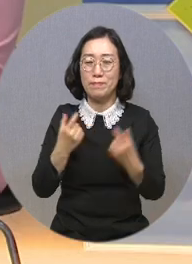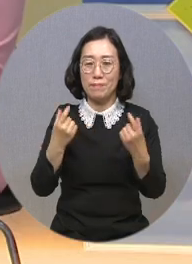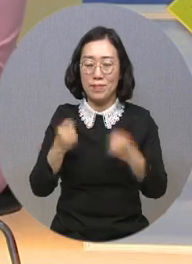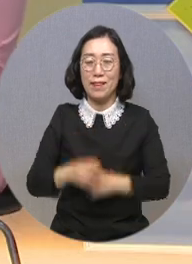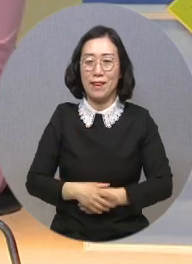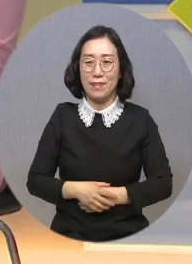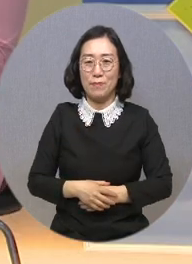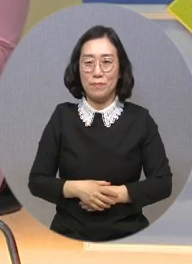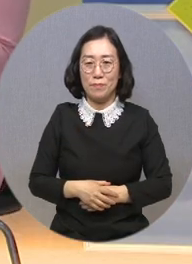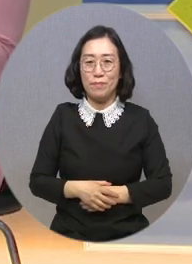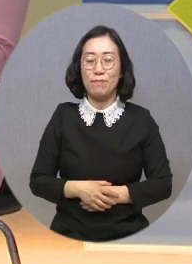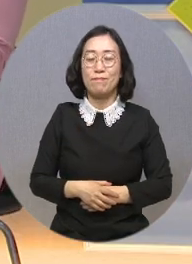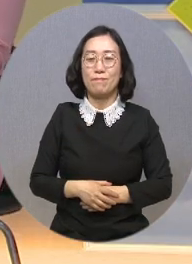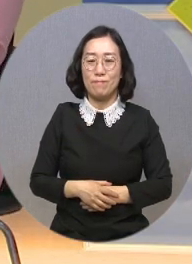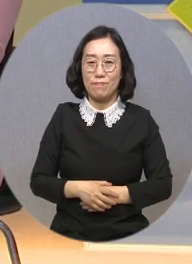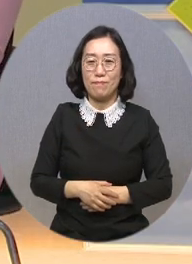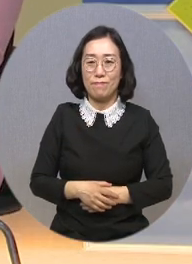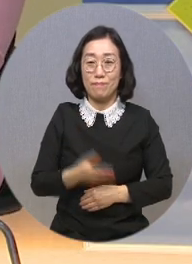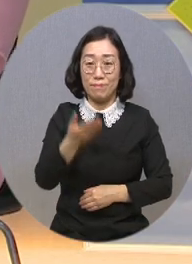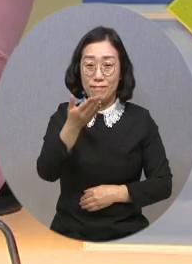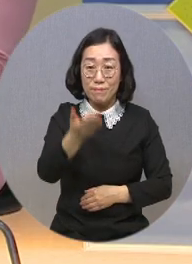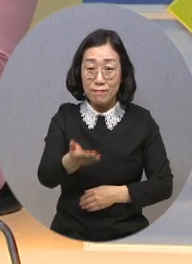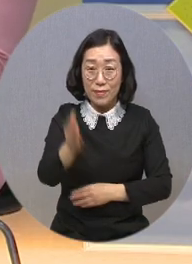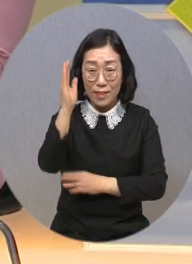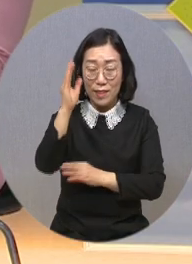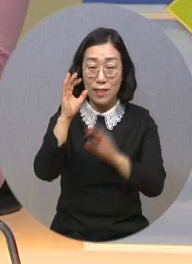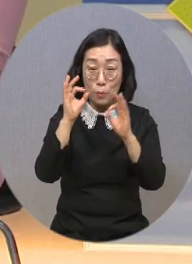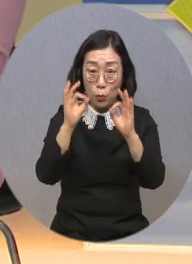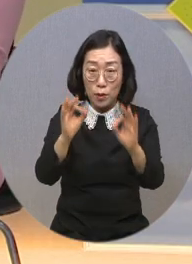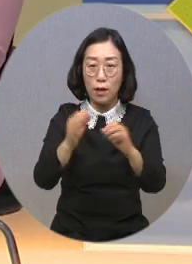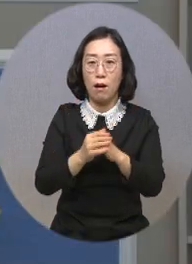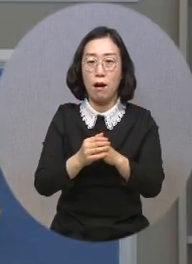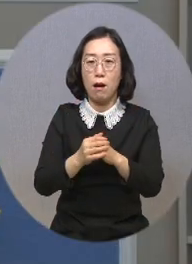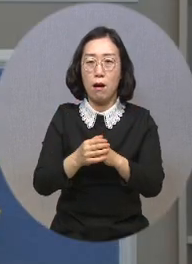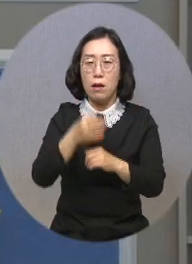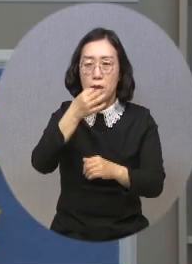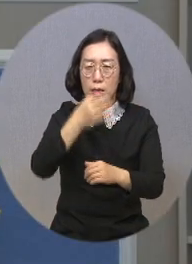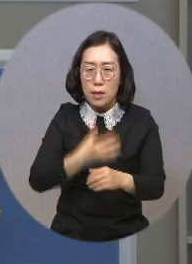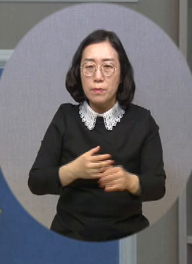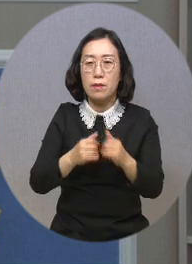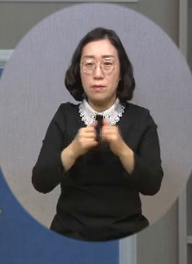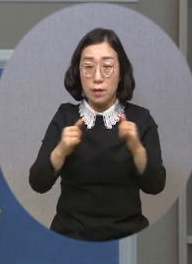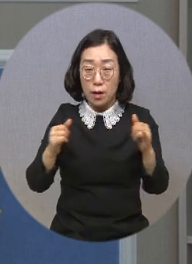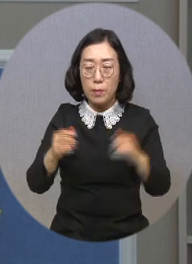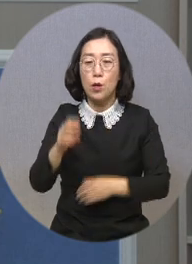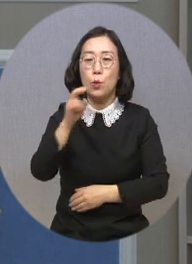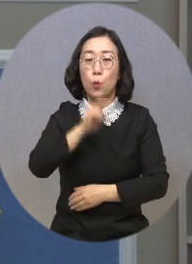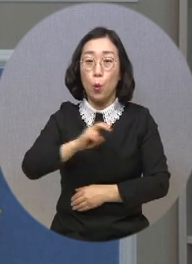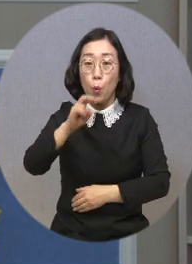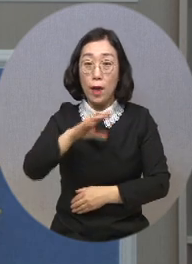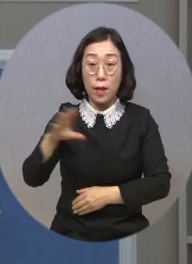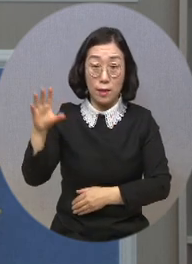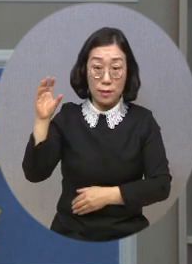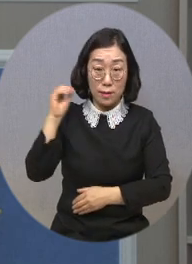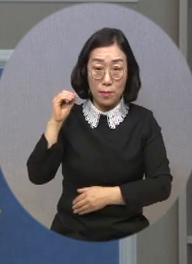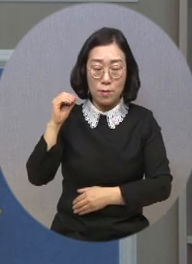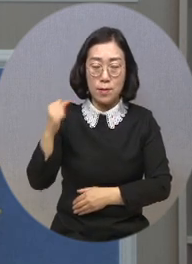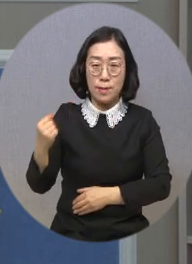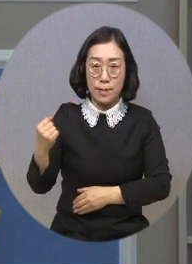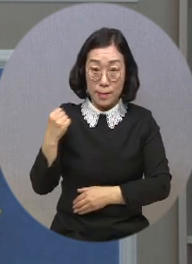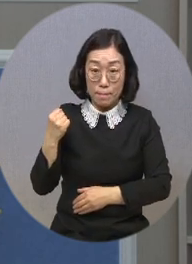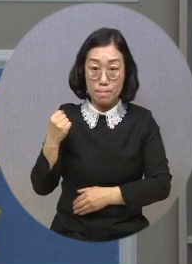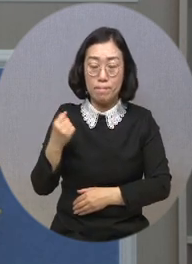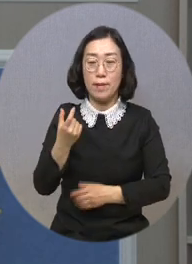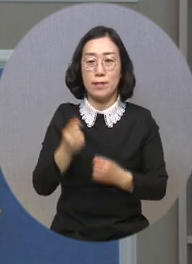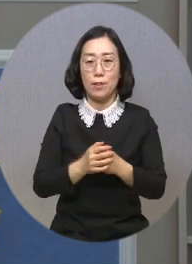사실. 네. 네. 네, 회장님 말씀 들으니 힘들어하시는 분들이 이양수 가수의 노래를 들으면 힘이 날 것 같다 이래서 네.